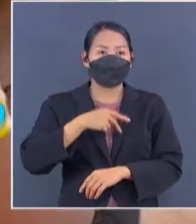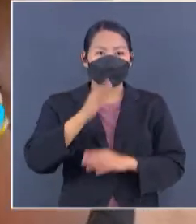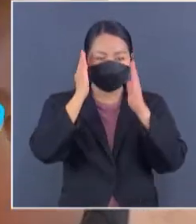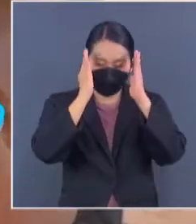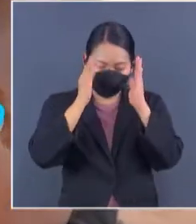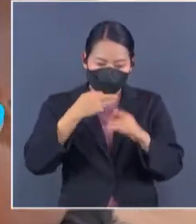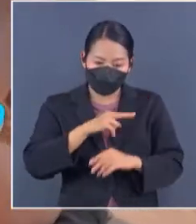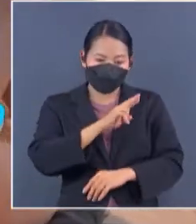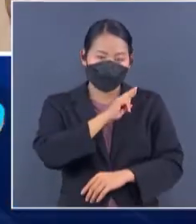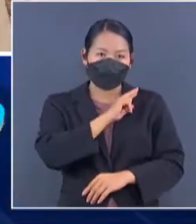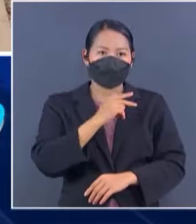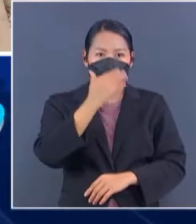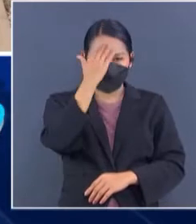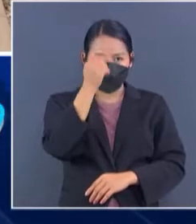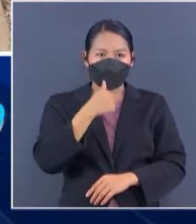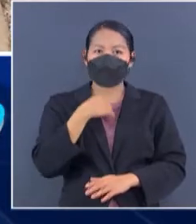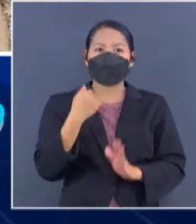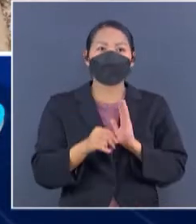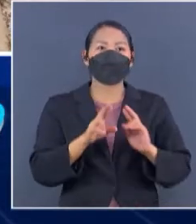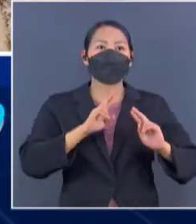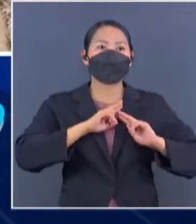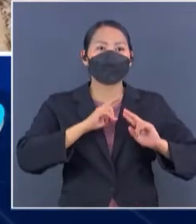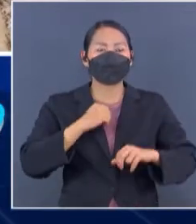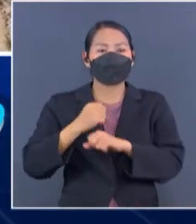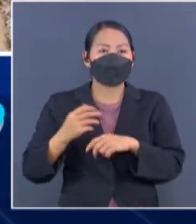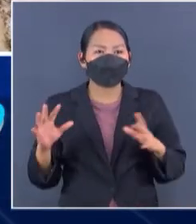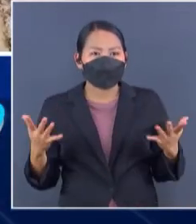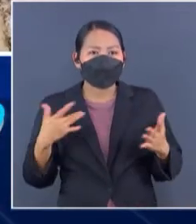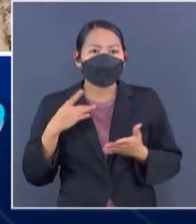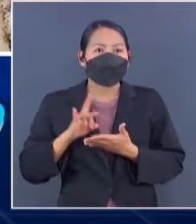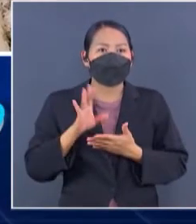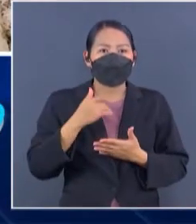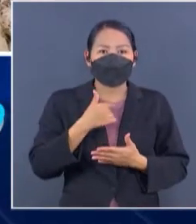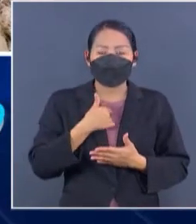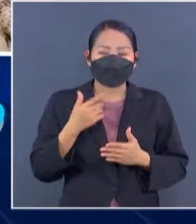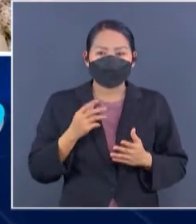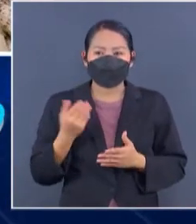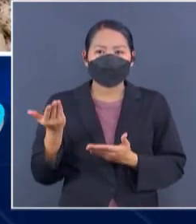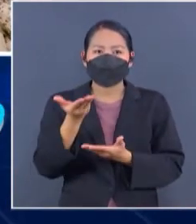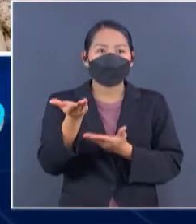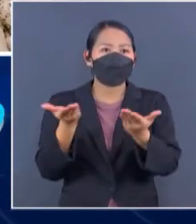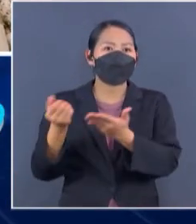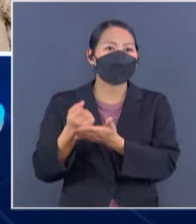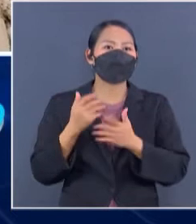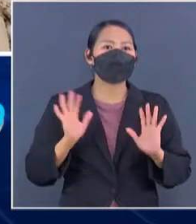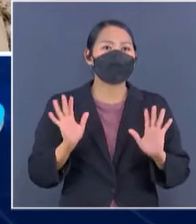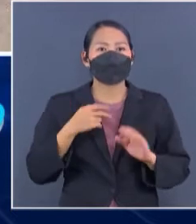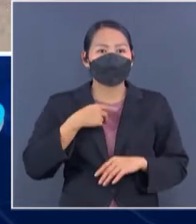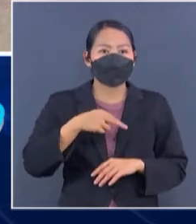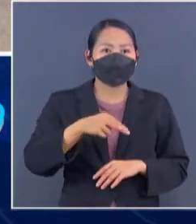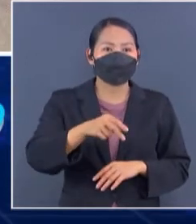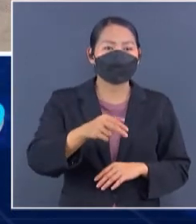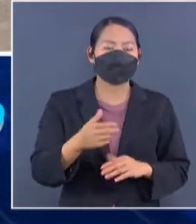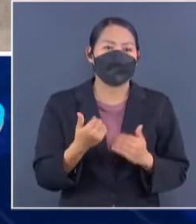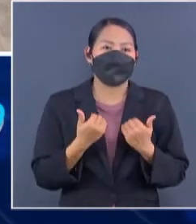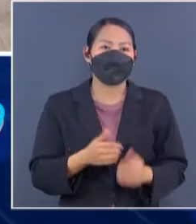แม่ที่บ้านแต่ตอนนี้พอมาถึงบ้านแม่แล้วรู้สึกสบายอกสบายใจและมีความสุขที่ได้มาดูแลแม่นะครับหลังจากนี้จะไม่ไปทำงานต่างจังหวัดอีกแล้